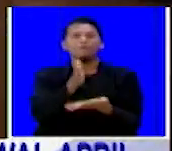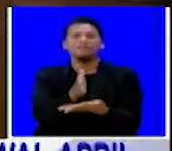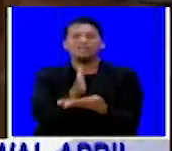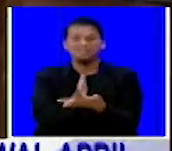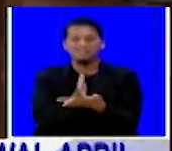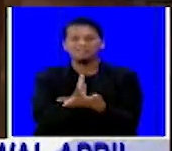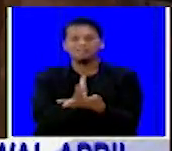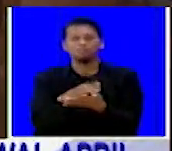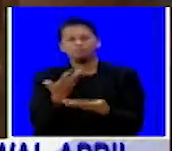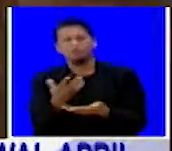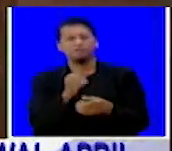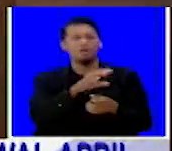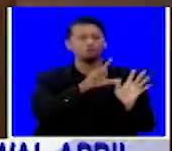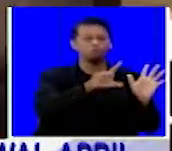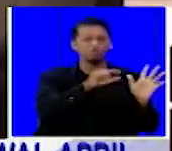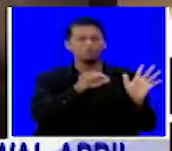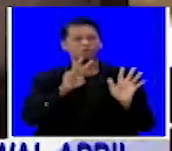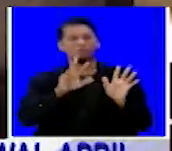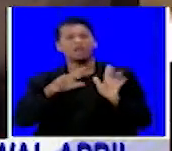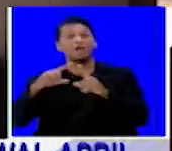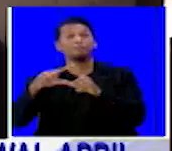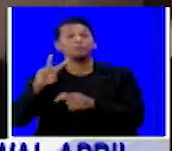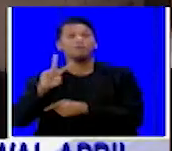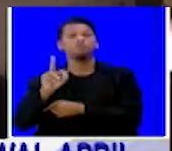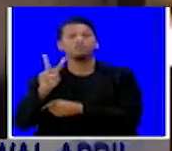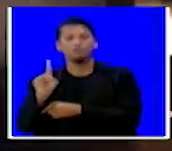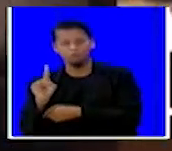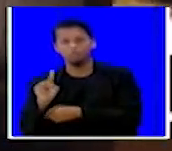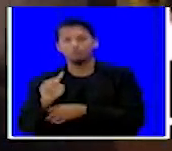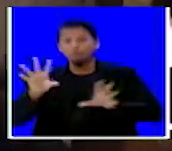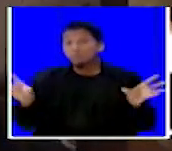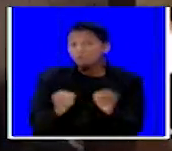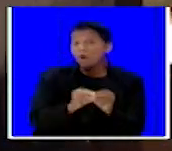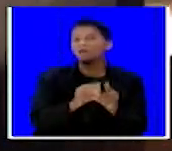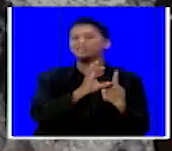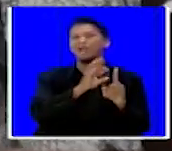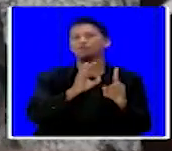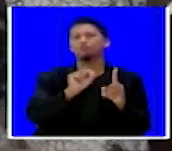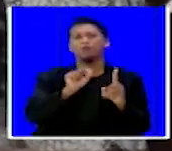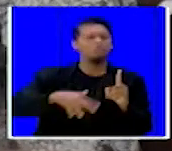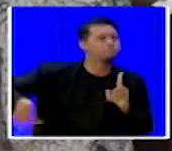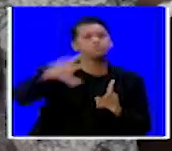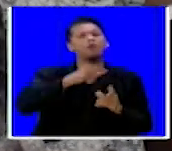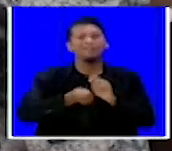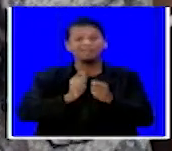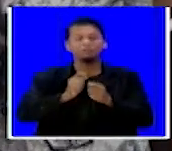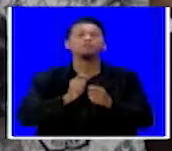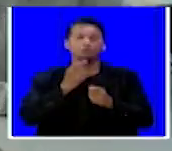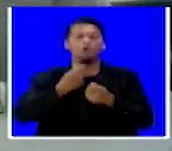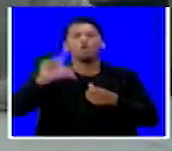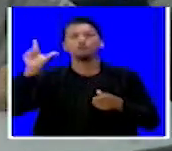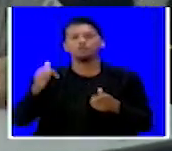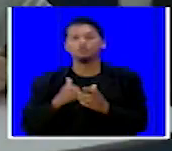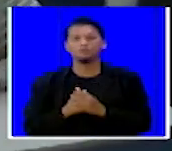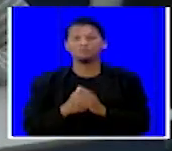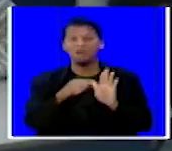sampai 29 April 2021. Sebanyak 100 sekolah yang telah lolos asesmen akan dibuka selama masa uji coba ini. Aturan